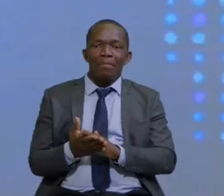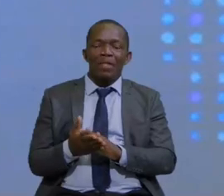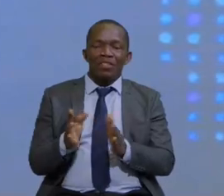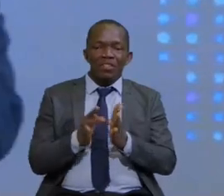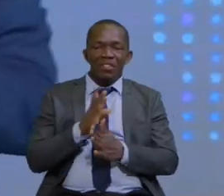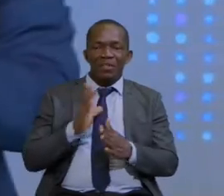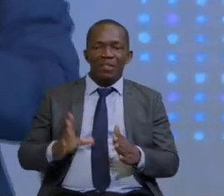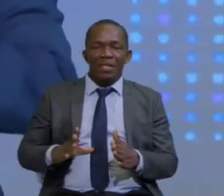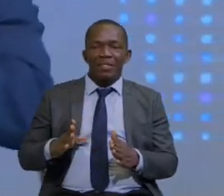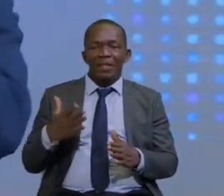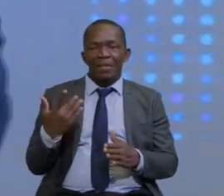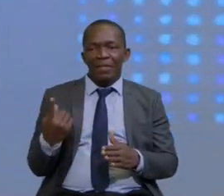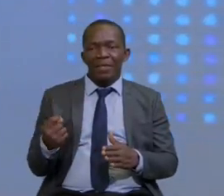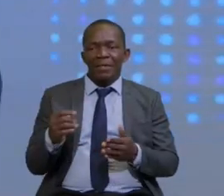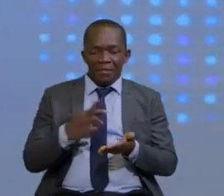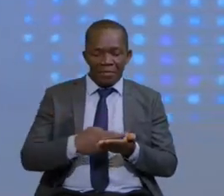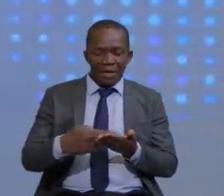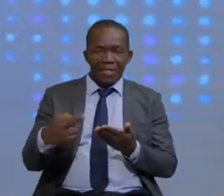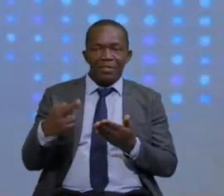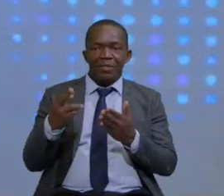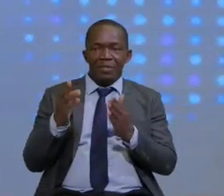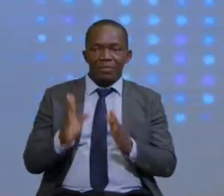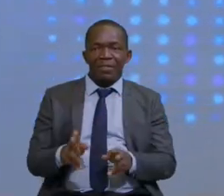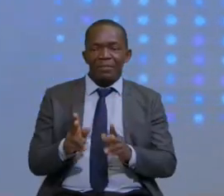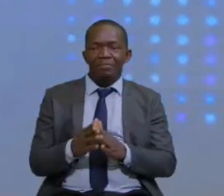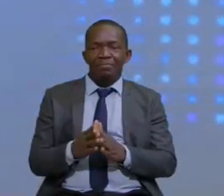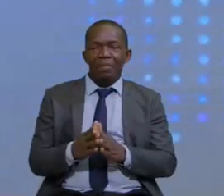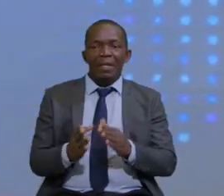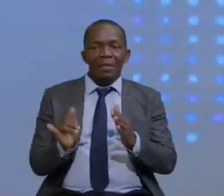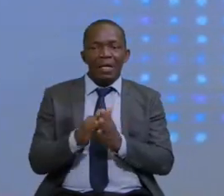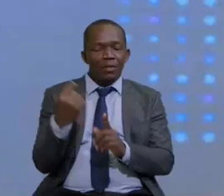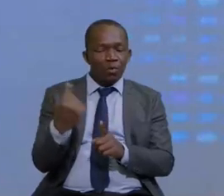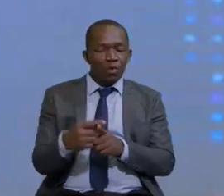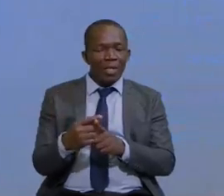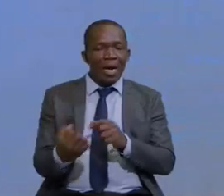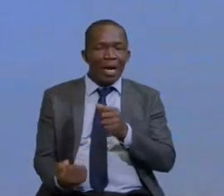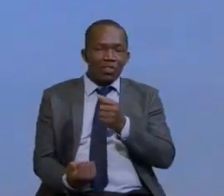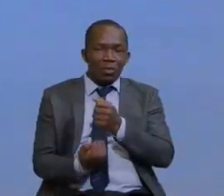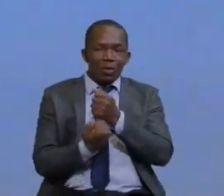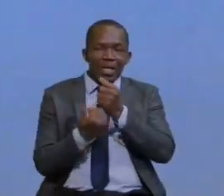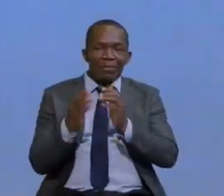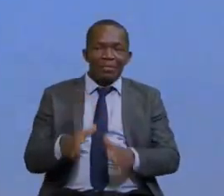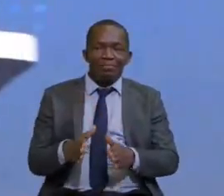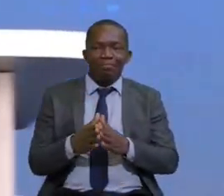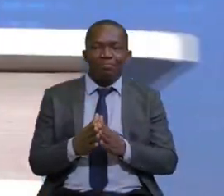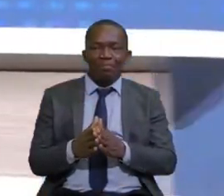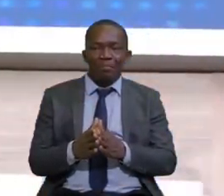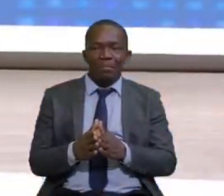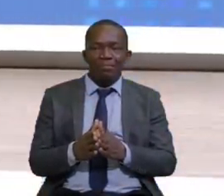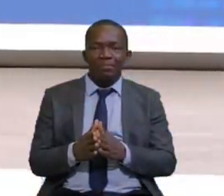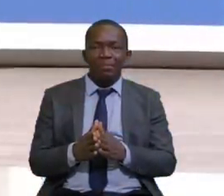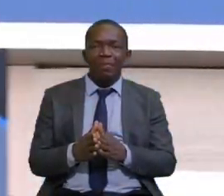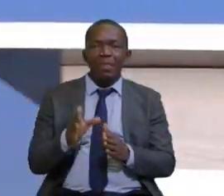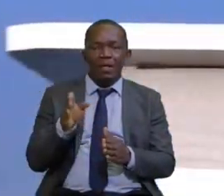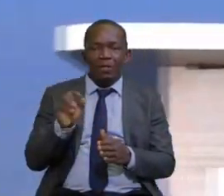ce mot-là, avocat, avocat, les avocats sont ceux qui plaident. Vous êtes coupable de quelque chose